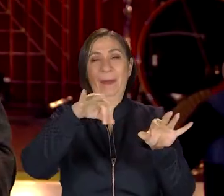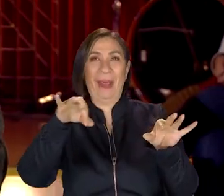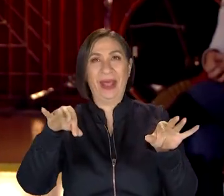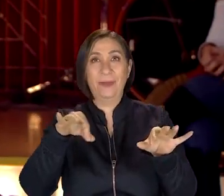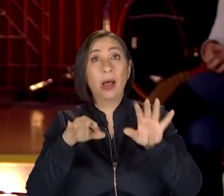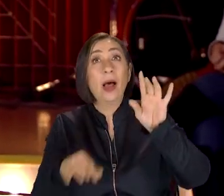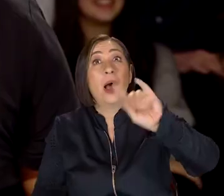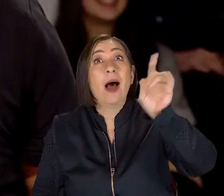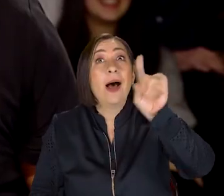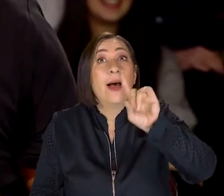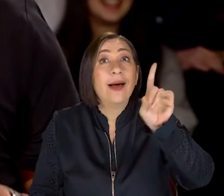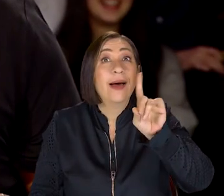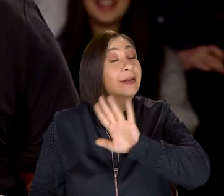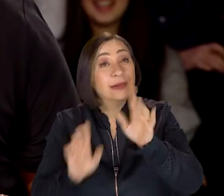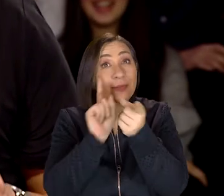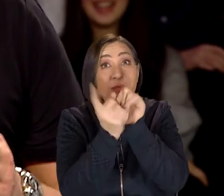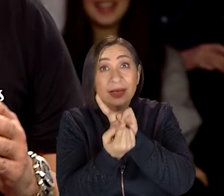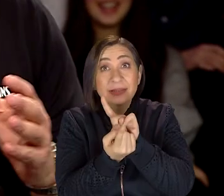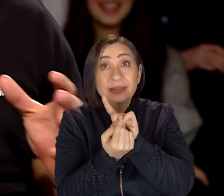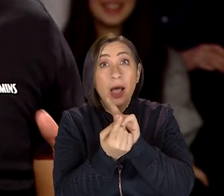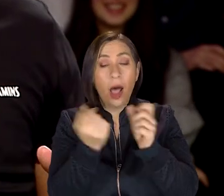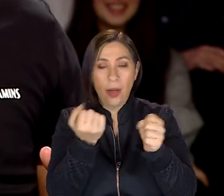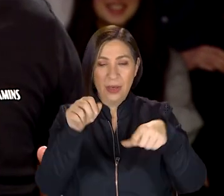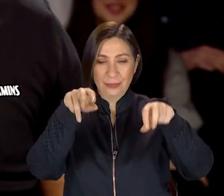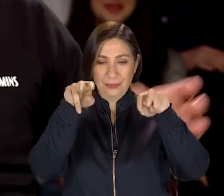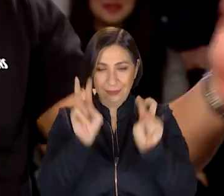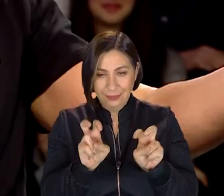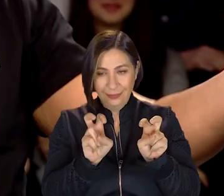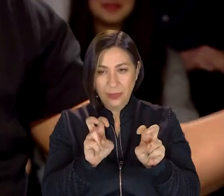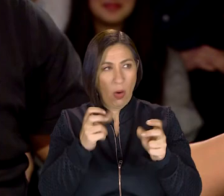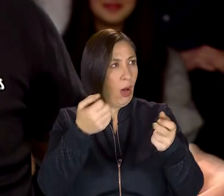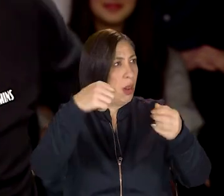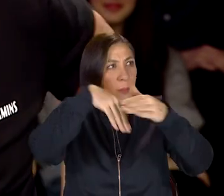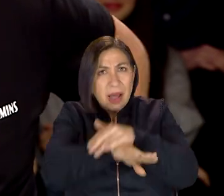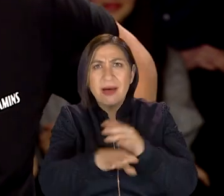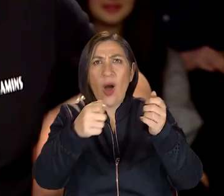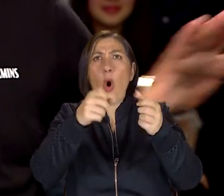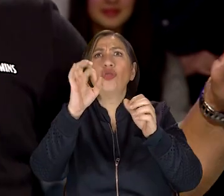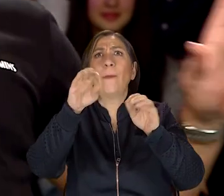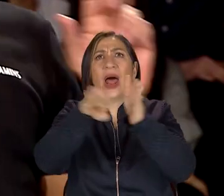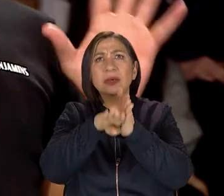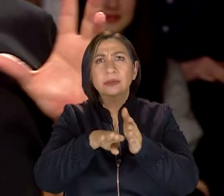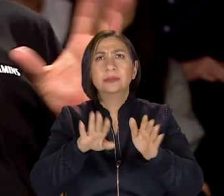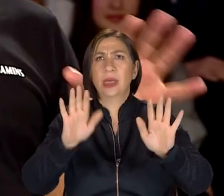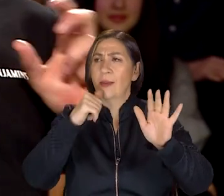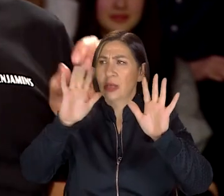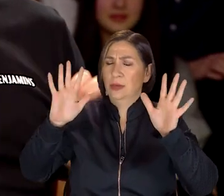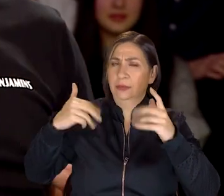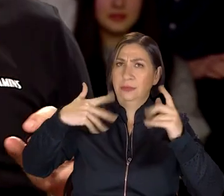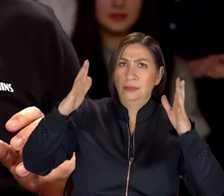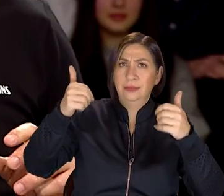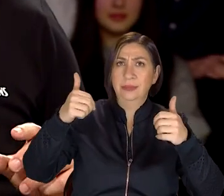değil mi? Hayır abi. Tam tersi. Arabaya bindik. Otoparktayız. Gündüz vakti arabaya bindik. Abi dedi,